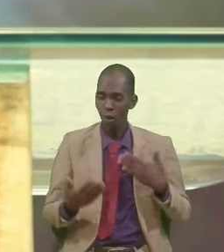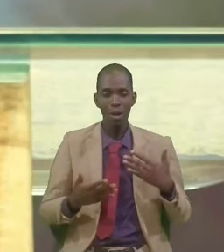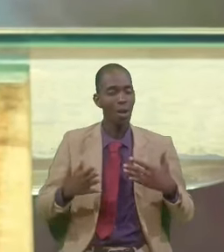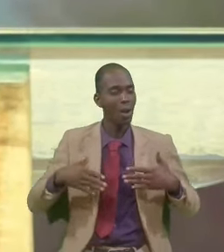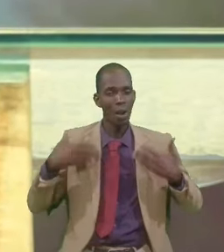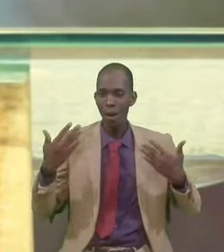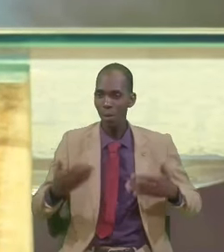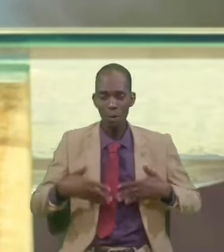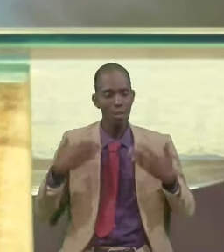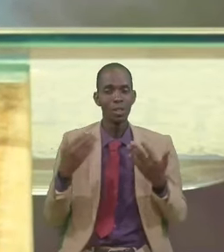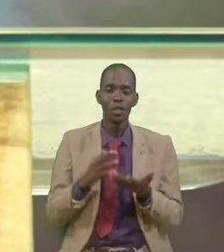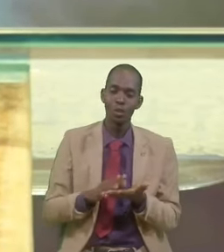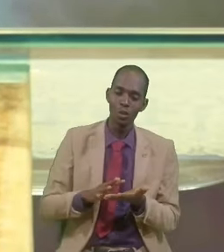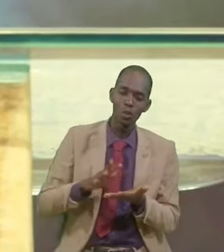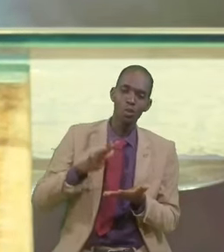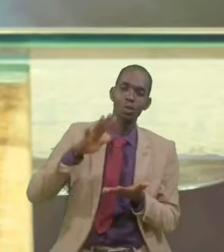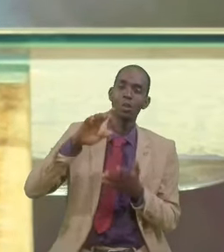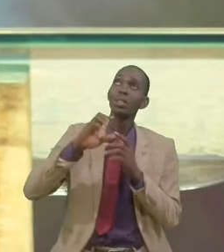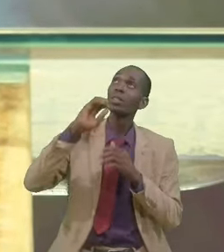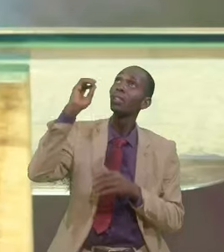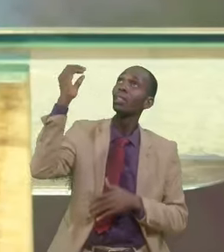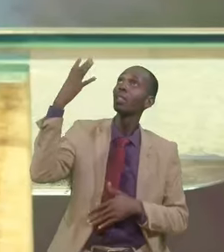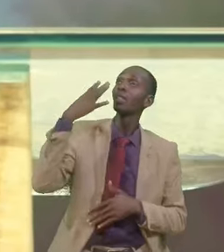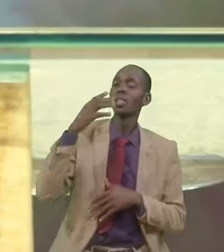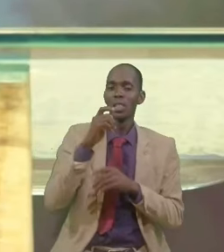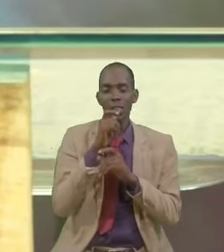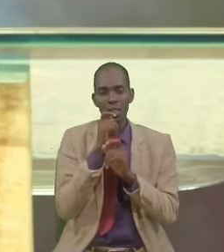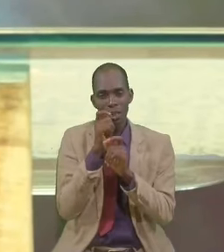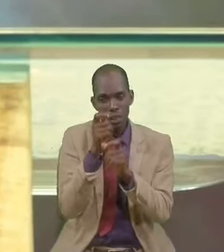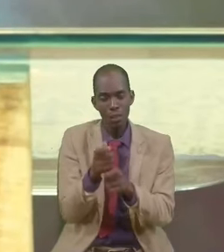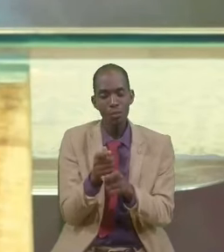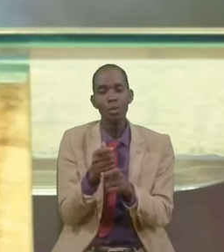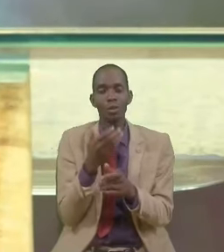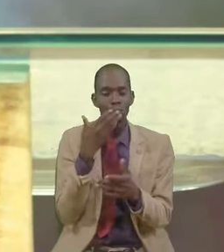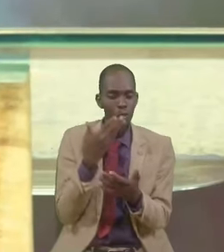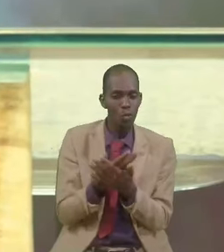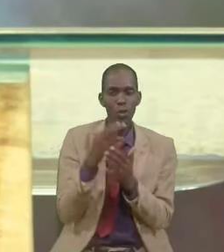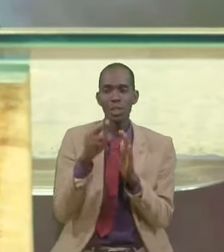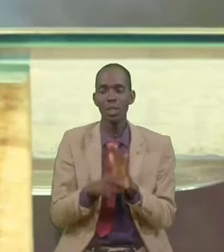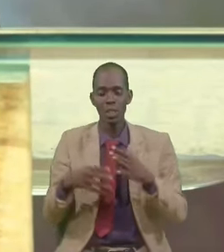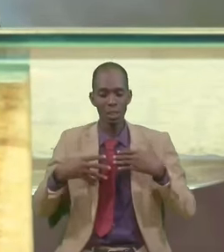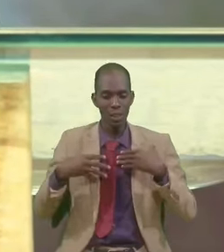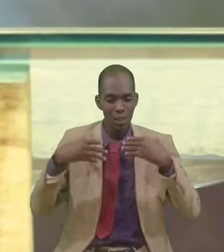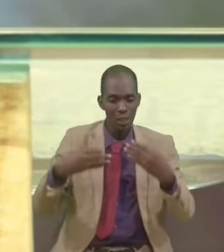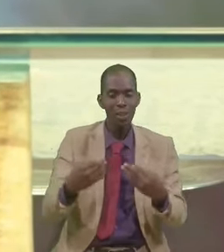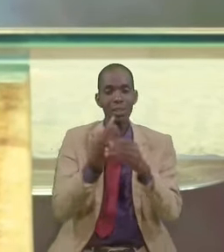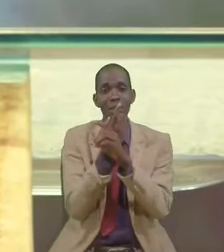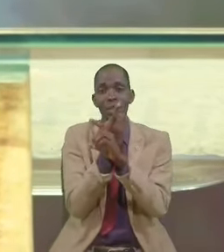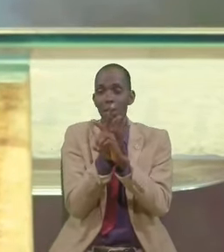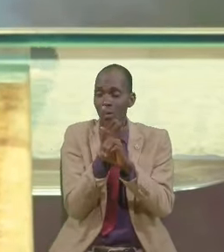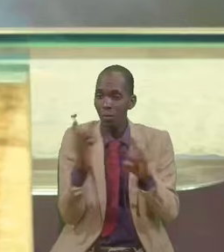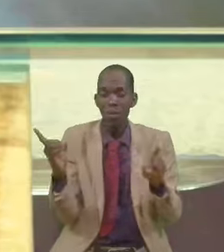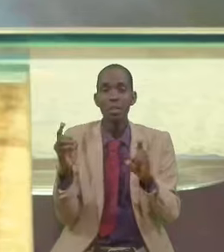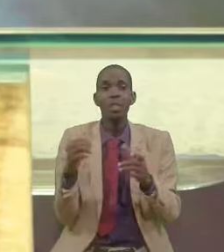le bonheur, la gloire, la grâce, les dons, la bonté, la guérison, la